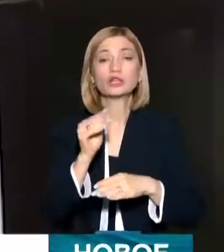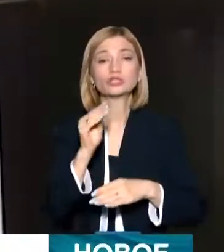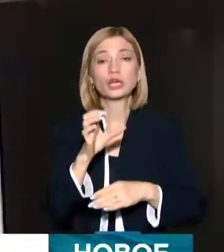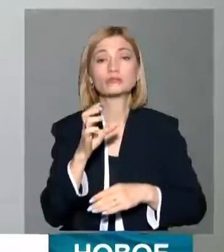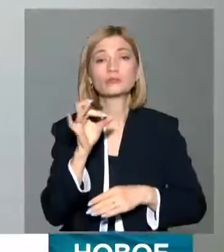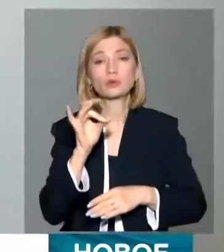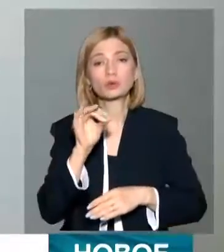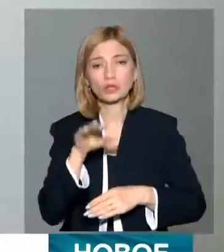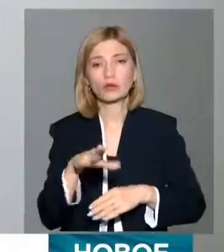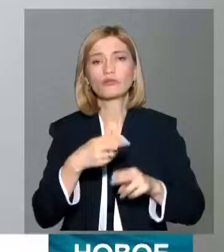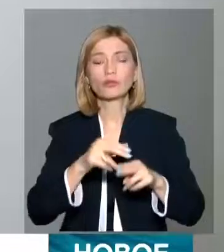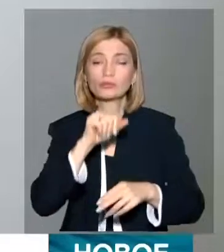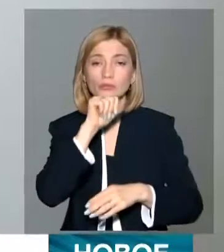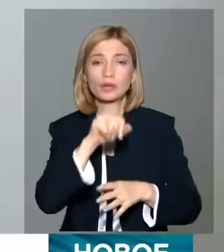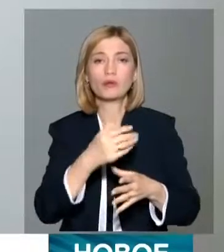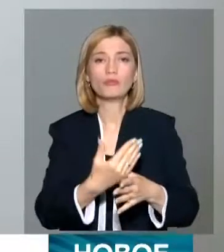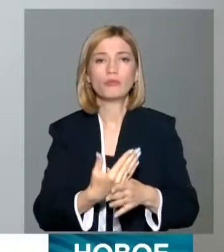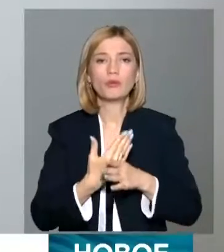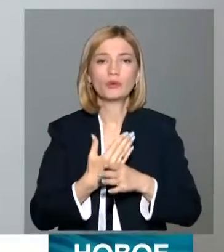Project».